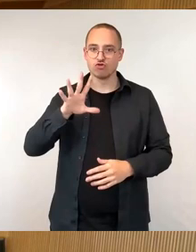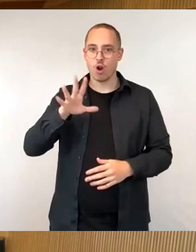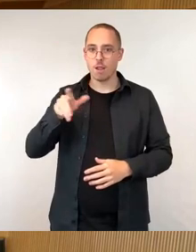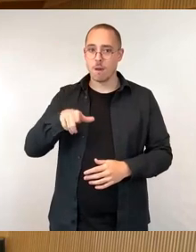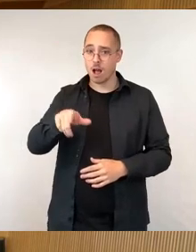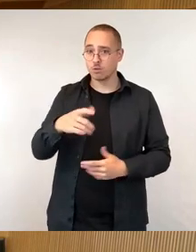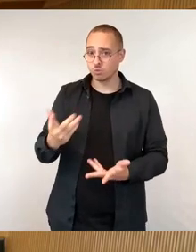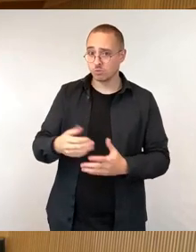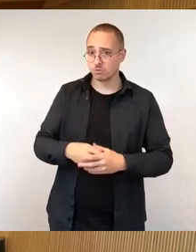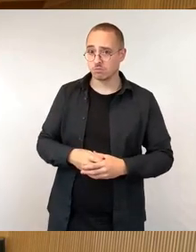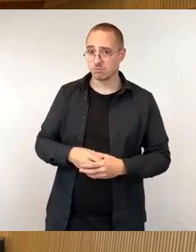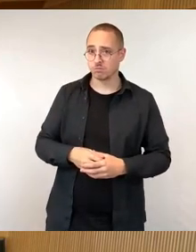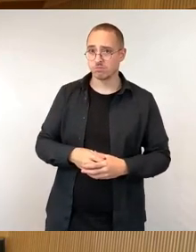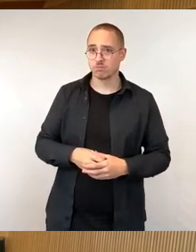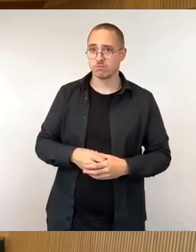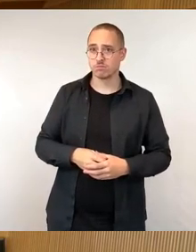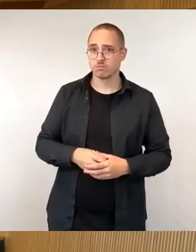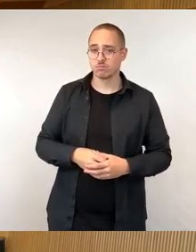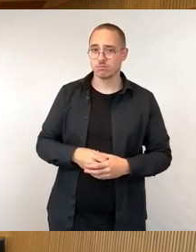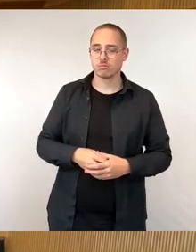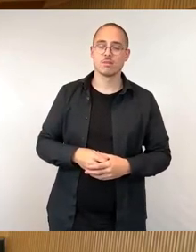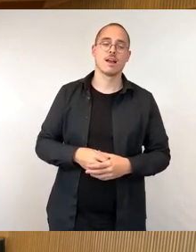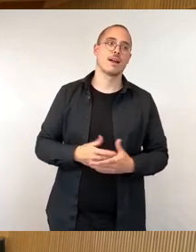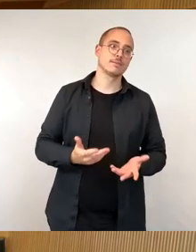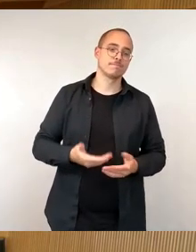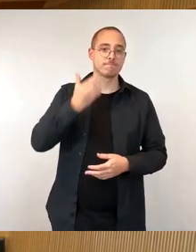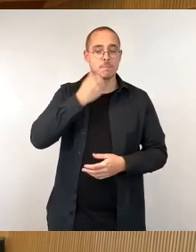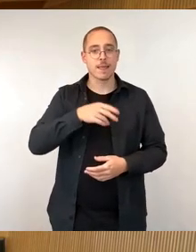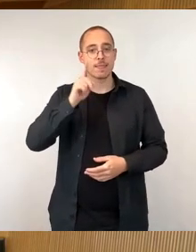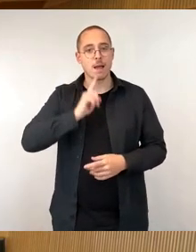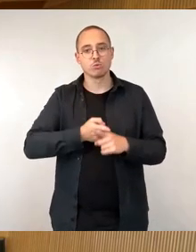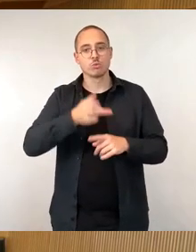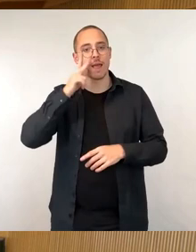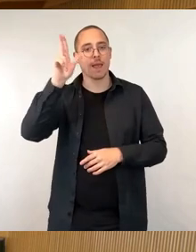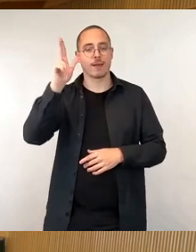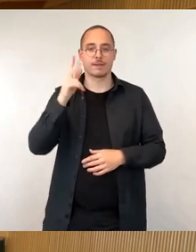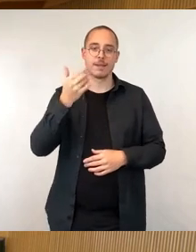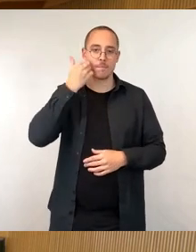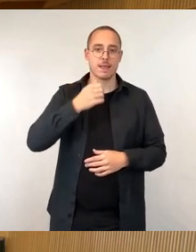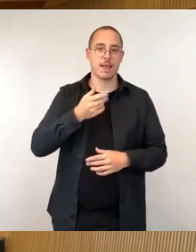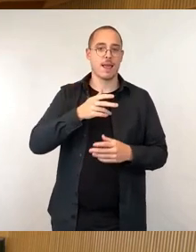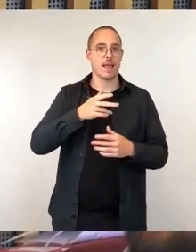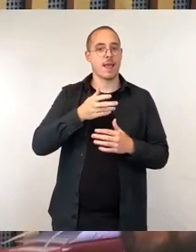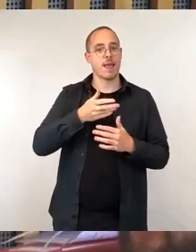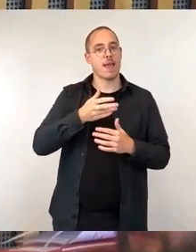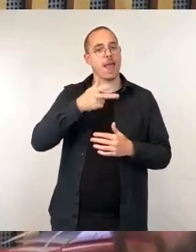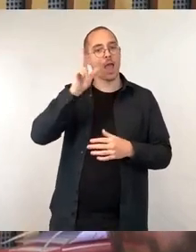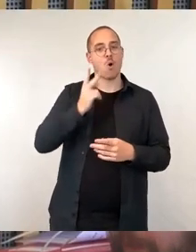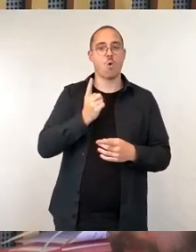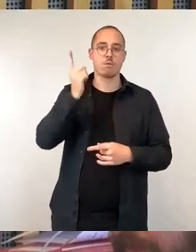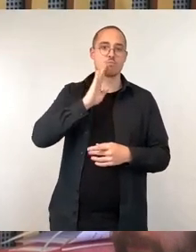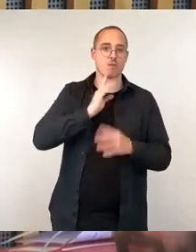und Herren, sehr geehrter Herr Oberbürgermeister, also ich komme mir hier vor wie im Kasperle-Theater. Also man kann das wirklich nicht